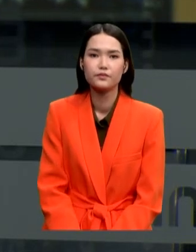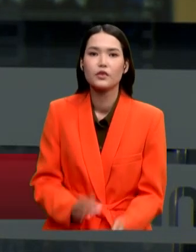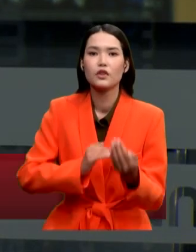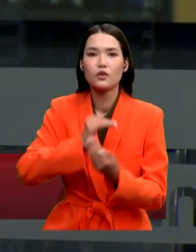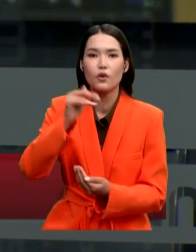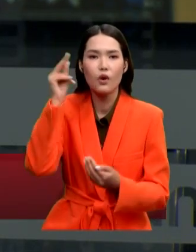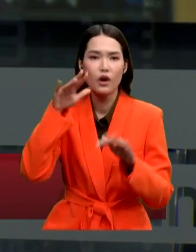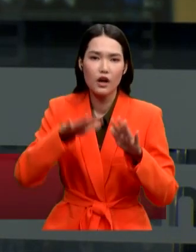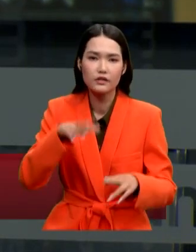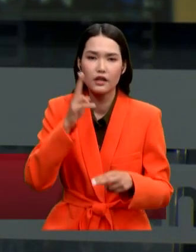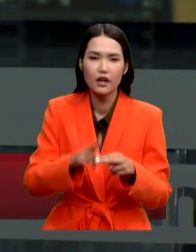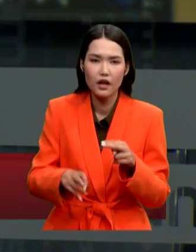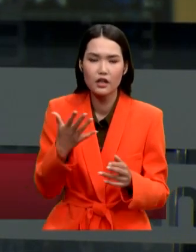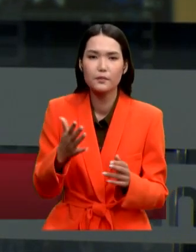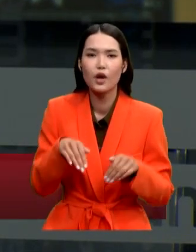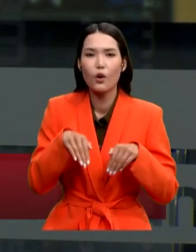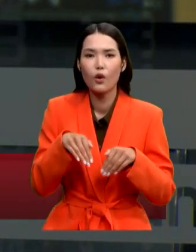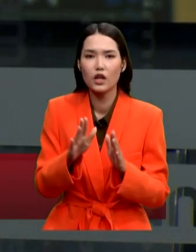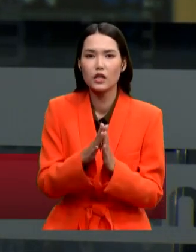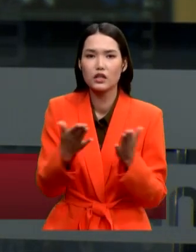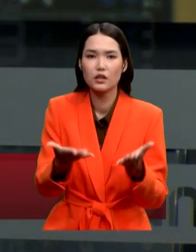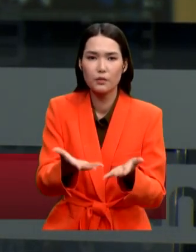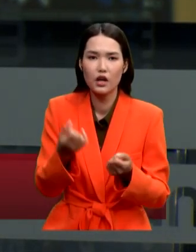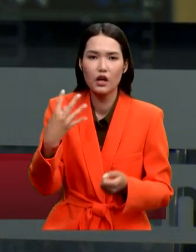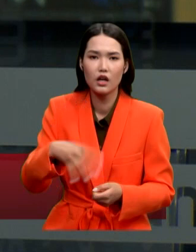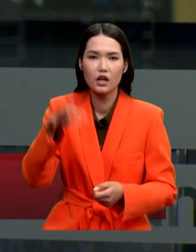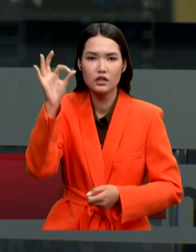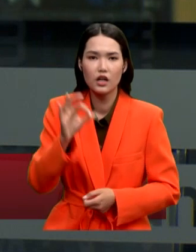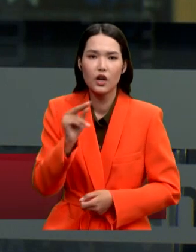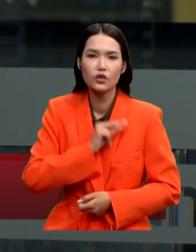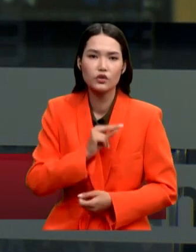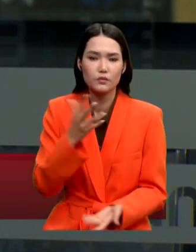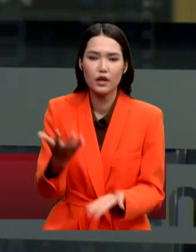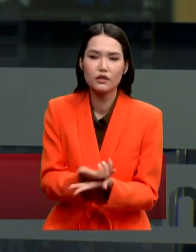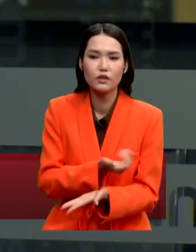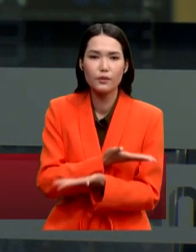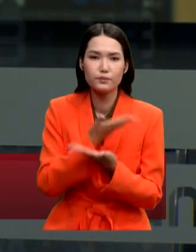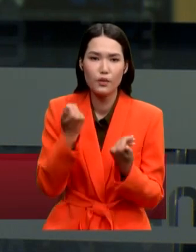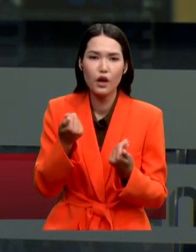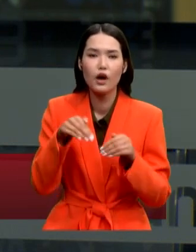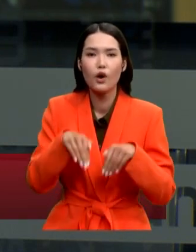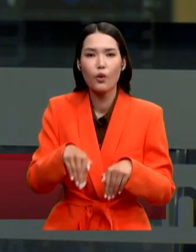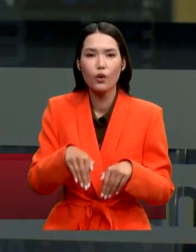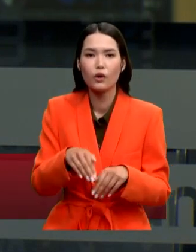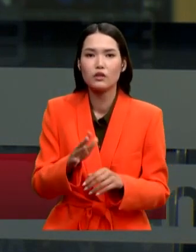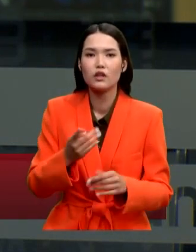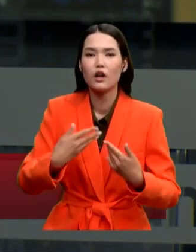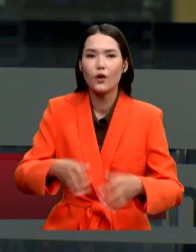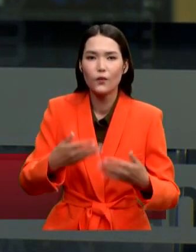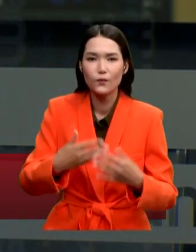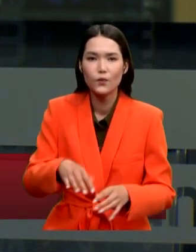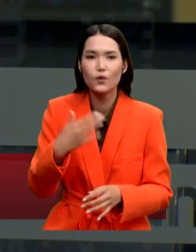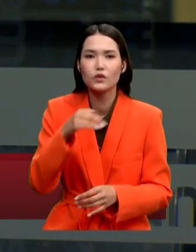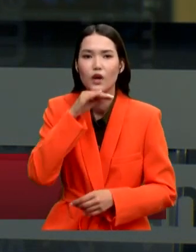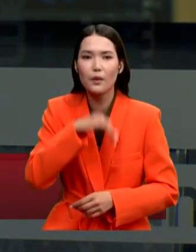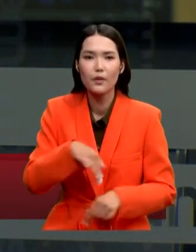Жоғары оқу орнын аяқтаған немесе колледж дипломын алғандардың 40% жұмыс таппайды екен. Колледж түлектерінің жартысына жуығы